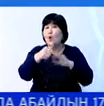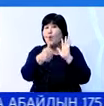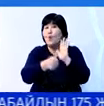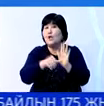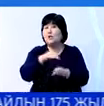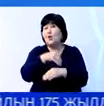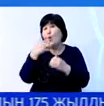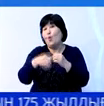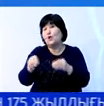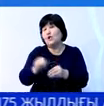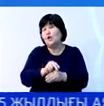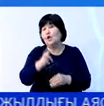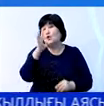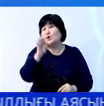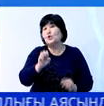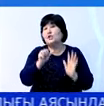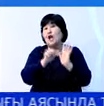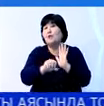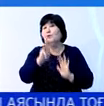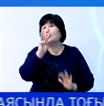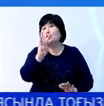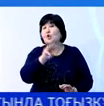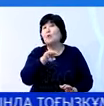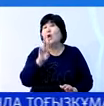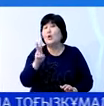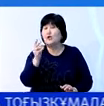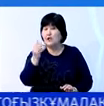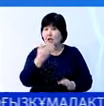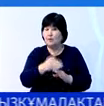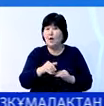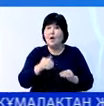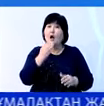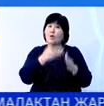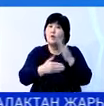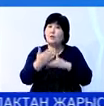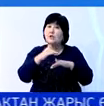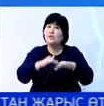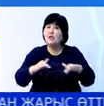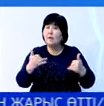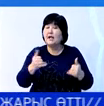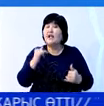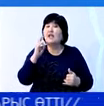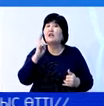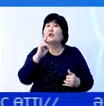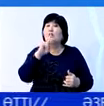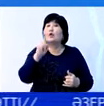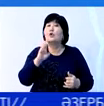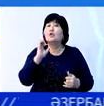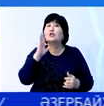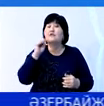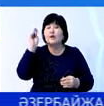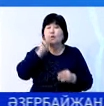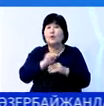көшені орташа жөндеуге 463 миллион теңге бөлінді. Мүмкіндігі шектеулі балаларға арналған инклюзивті орта қалыптастыруға